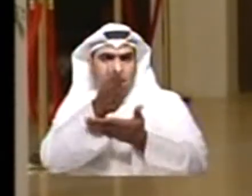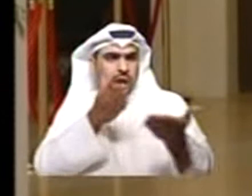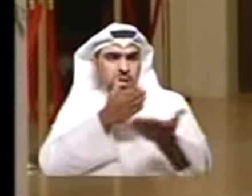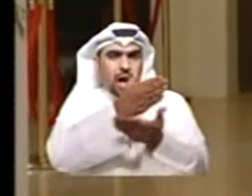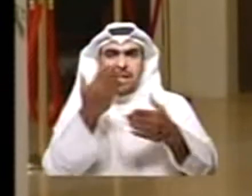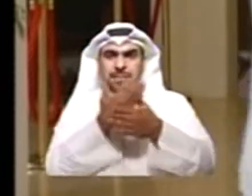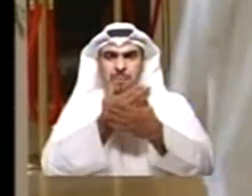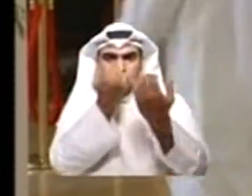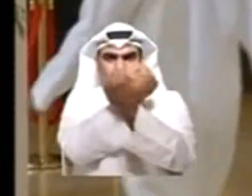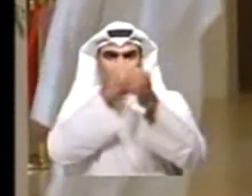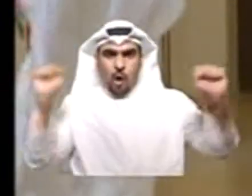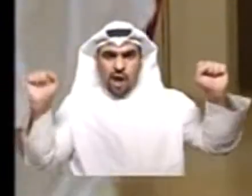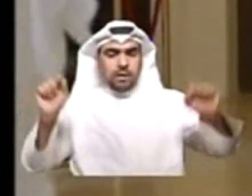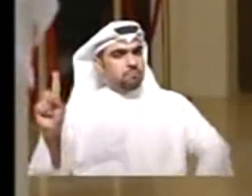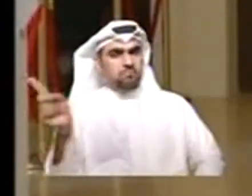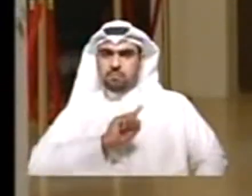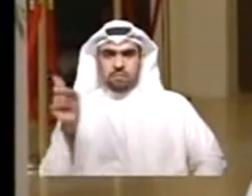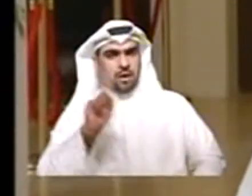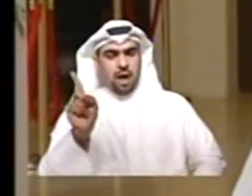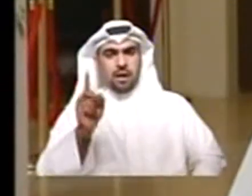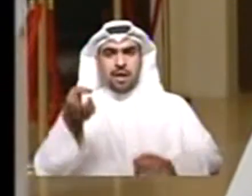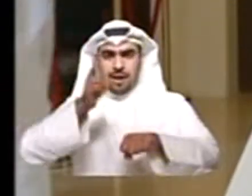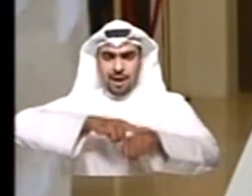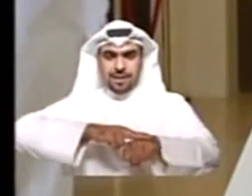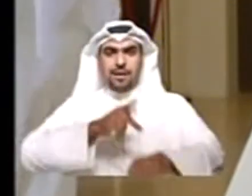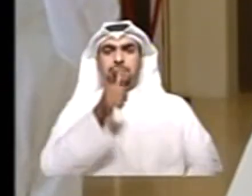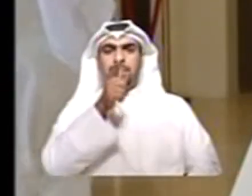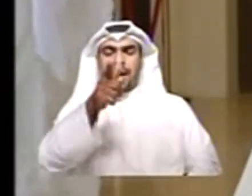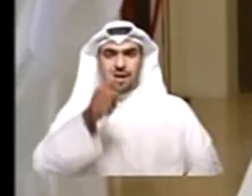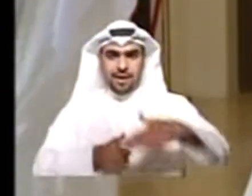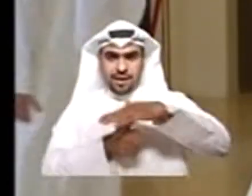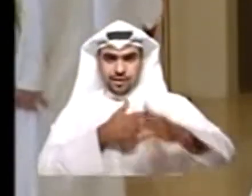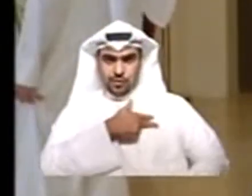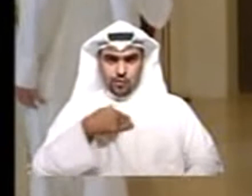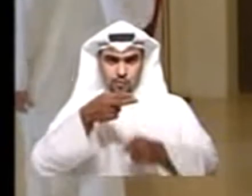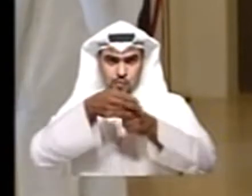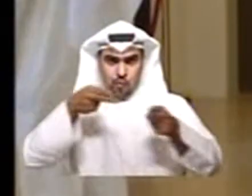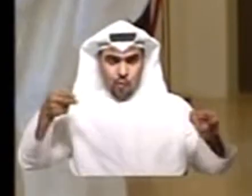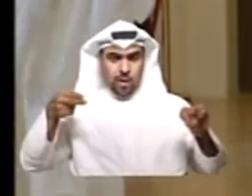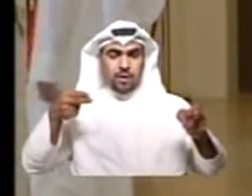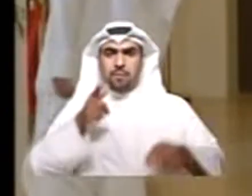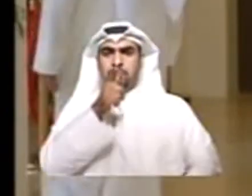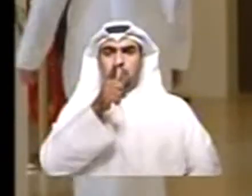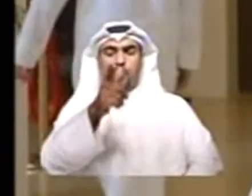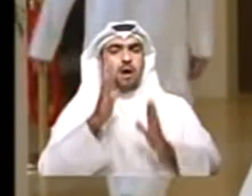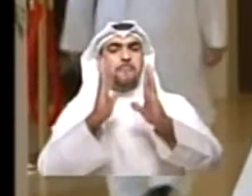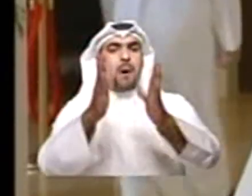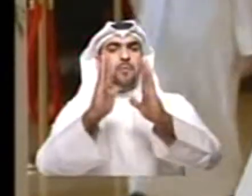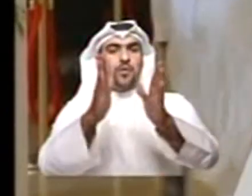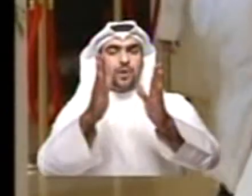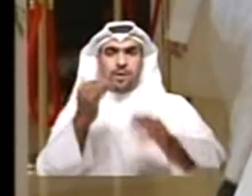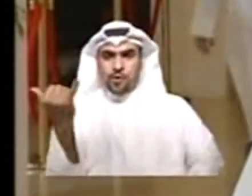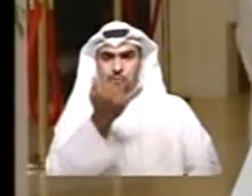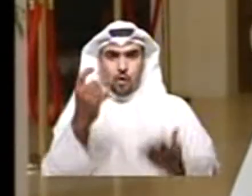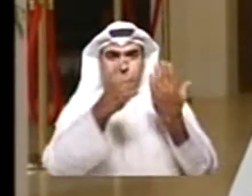إلى نقمة، كما بارك سموه إجراءات الحكومة بشأن مكافحة الفساد، وأشار إلى